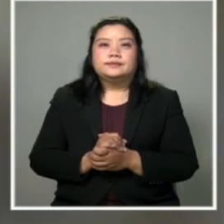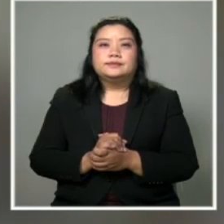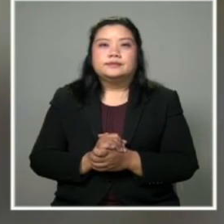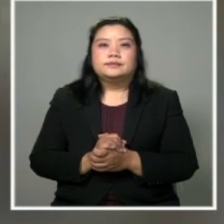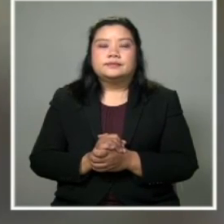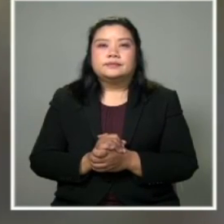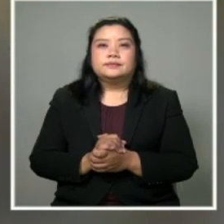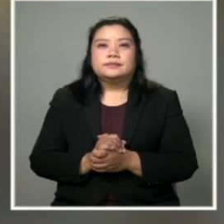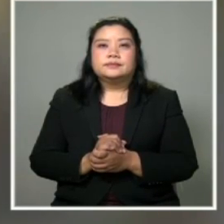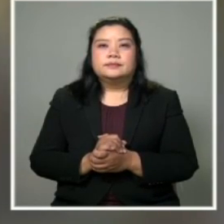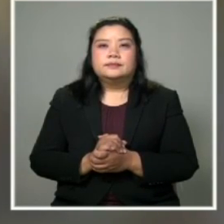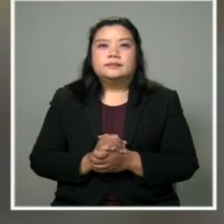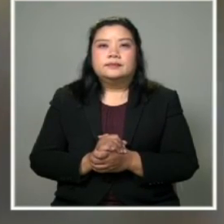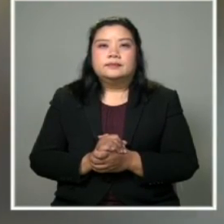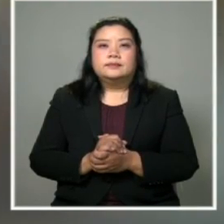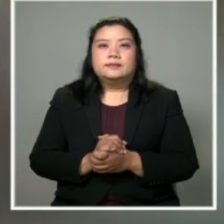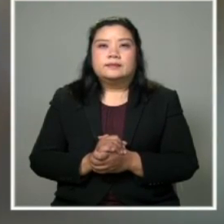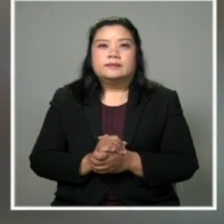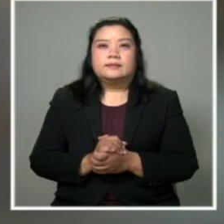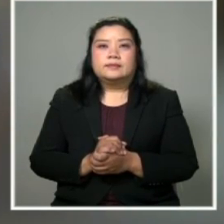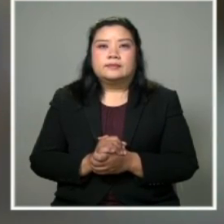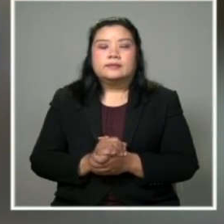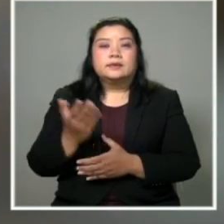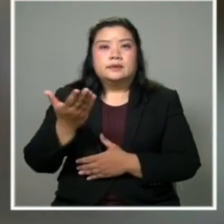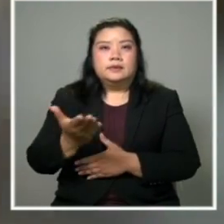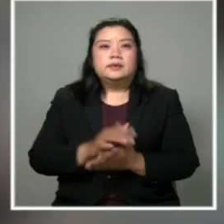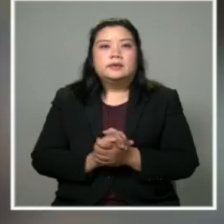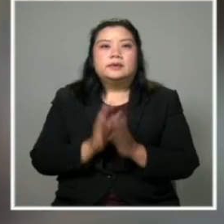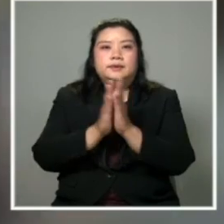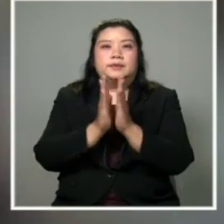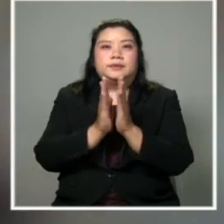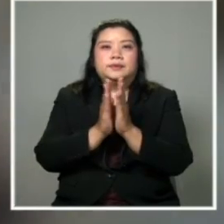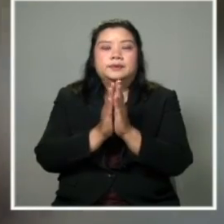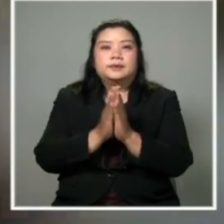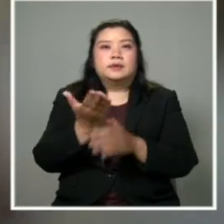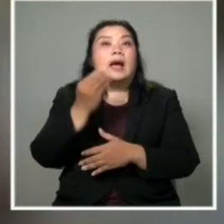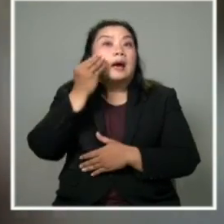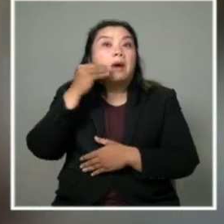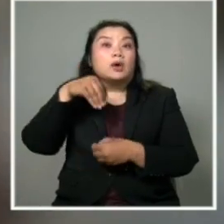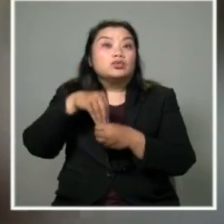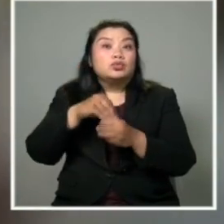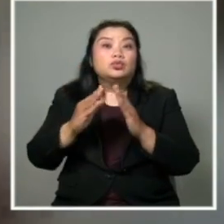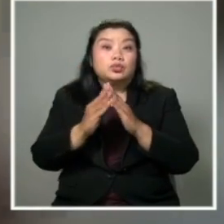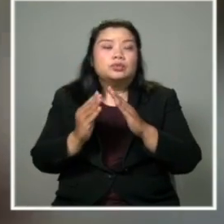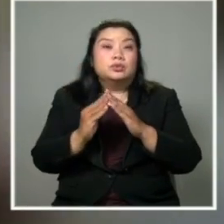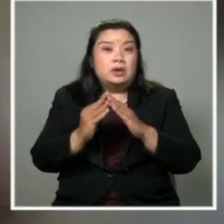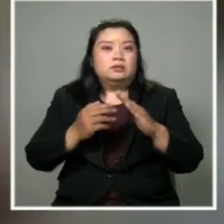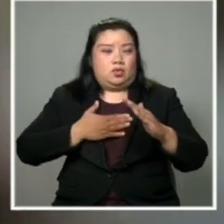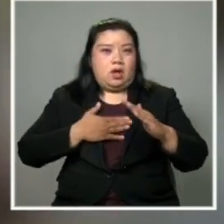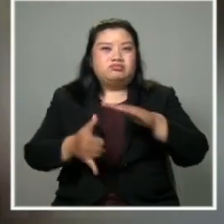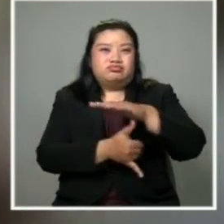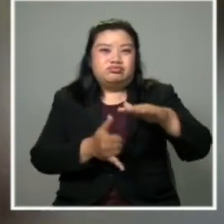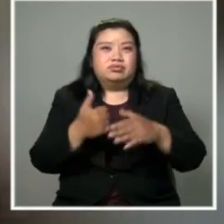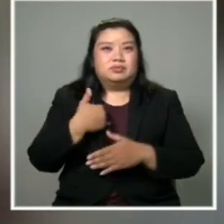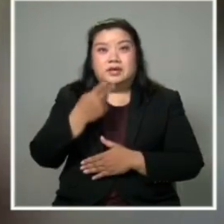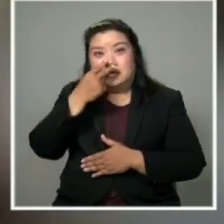และเสียงปรบมือก็ดังขึ้นในโลกออนไลน์แบบนี้เลยนะครับในช่วงที่ทุกคนอยู่บ้านเรียนหนังสือมาจากที่บ้านนี่แหละครับเป็น